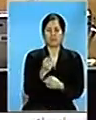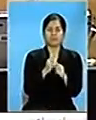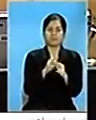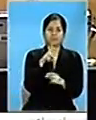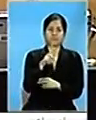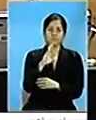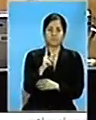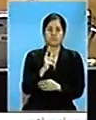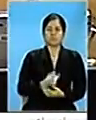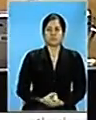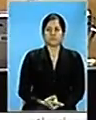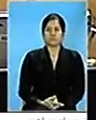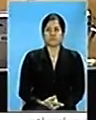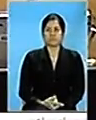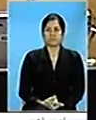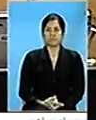ครับ